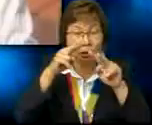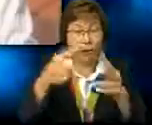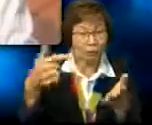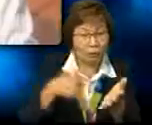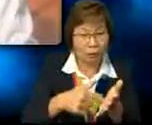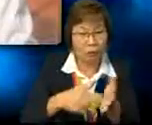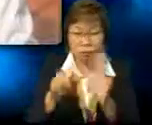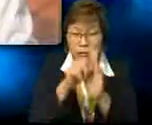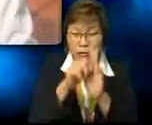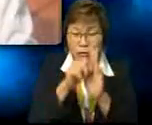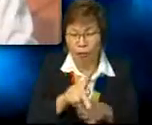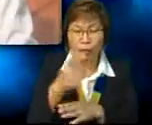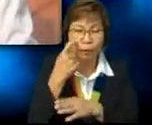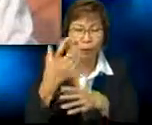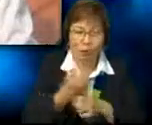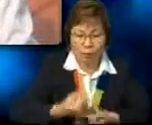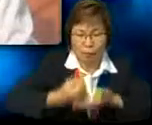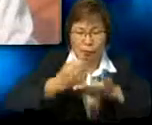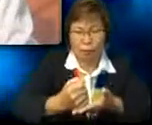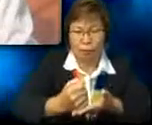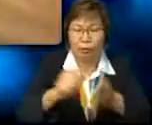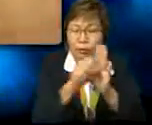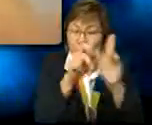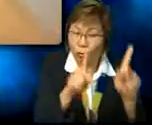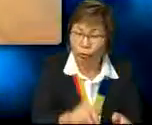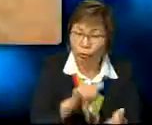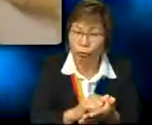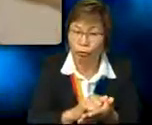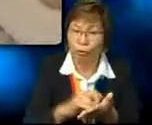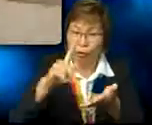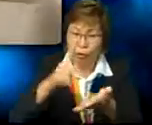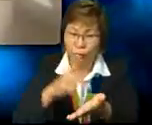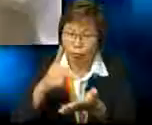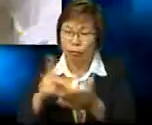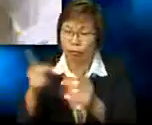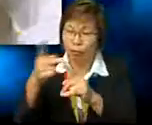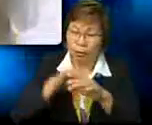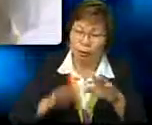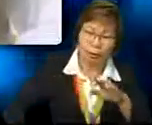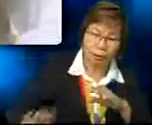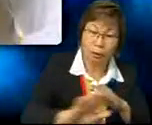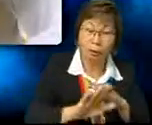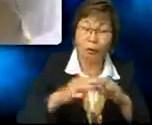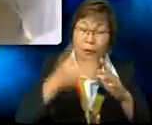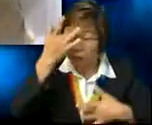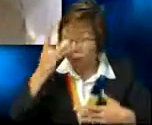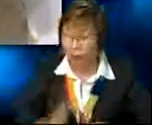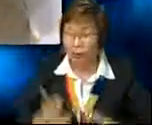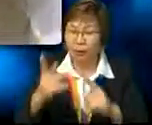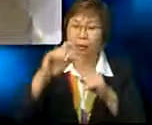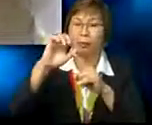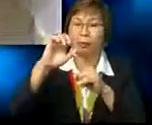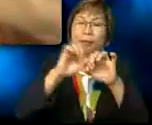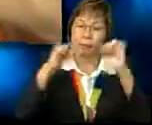lagi, seorang pakar mata dapat membantu seseorang itu dengan merujuk mereka pesakit ini kepada